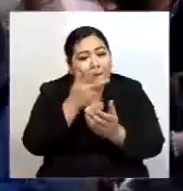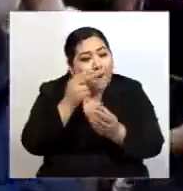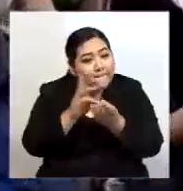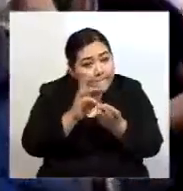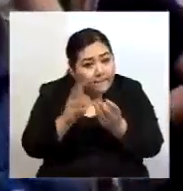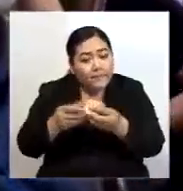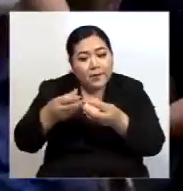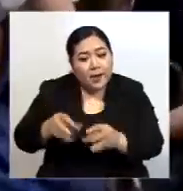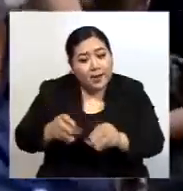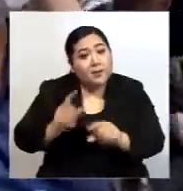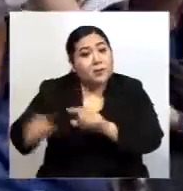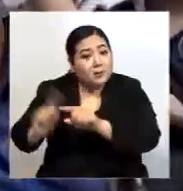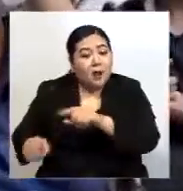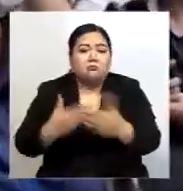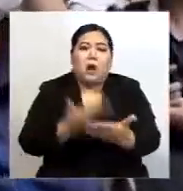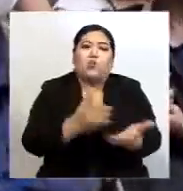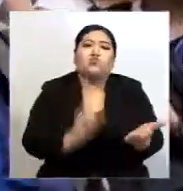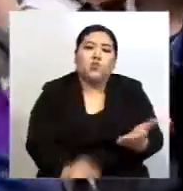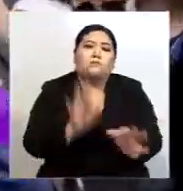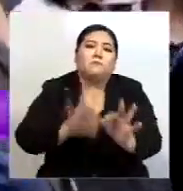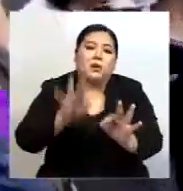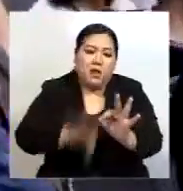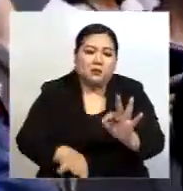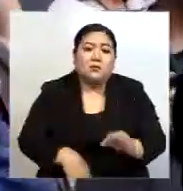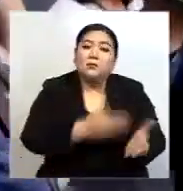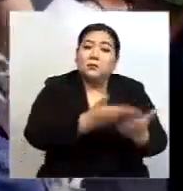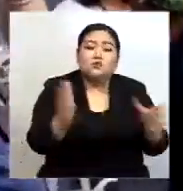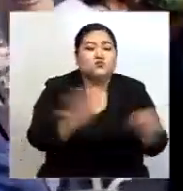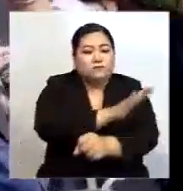งไข่ไก่ในราคาประหยัดก็เรียกว่ามาจุดเดียวได้ครบในทุกสิ่งเลยค่ะ